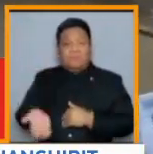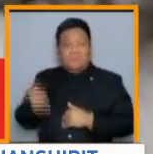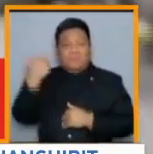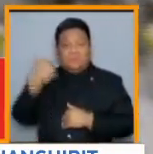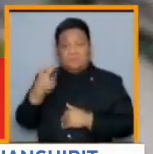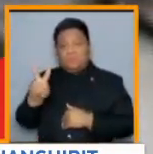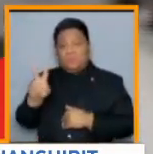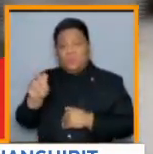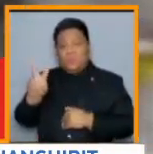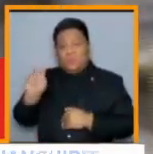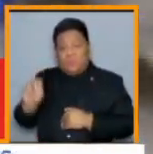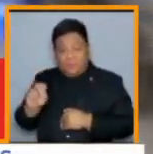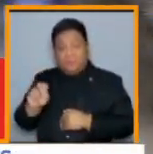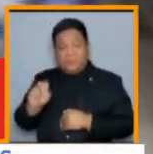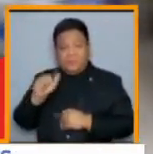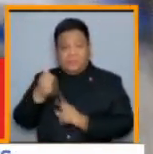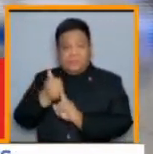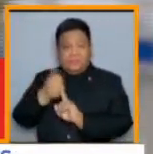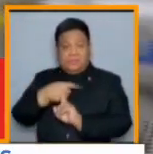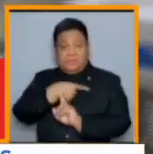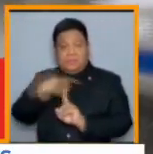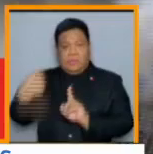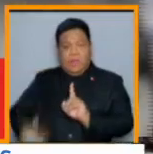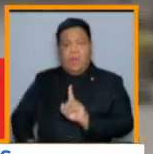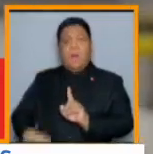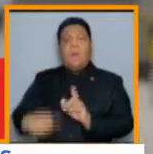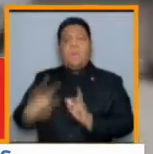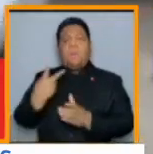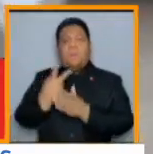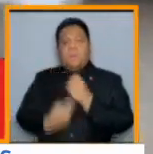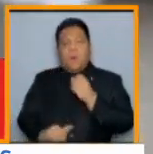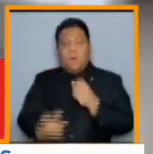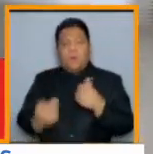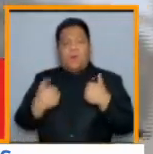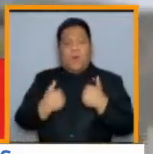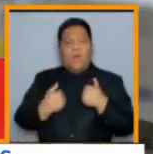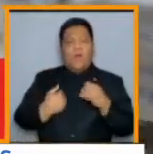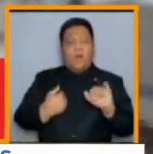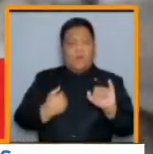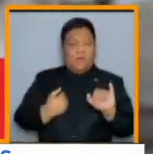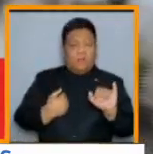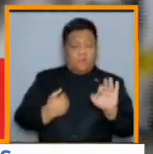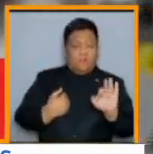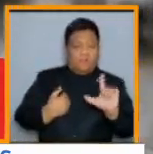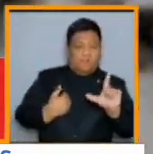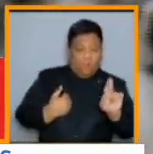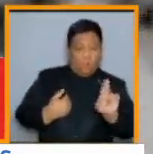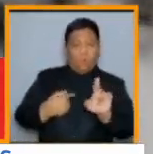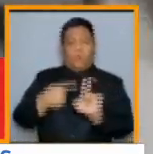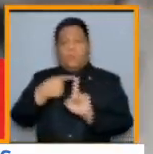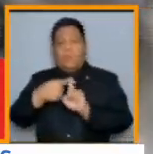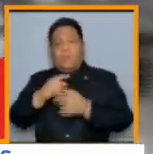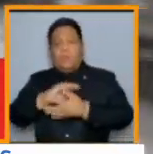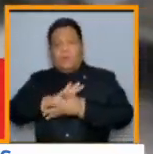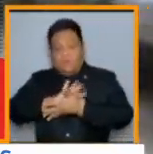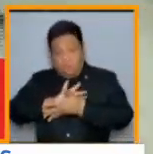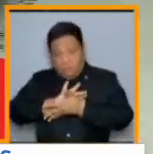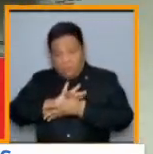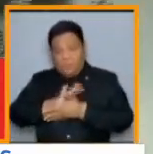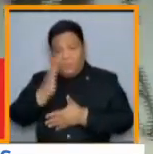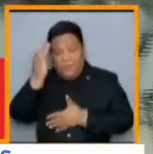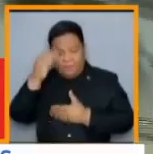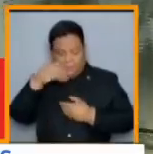Chinese national na tinamaan ng influenza B and coronavirus. Nagiging factor daw kasi ang comorbidities o ibang sakit ng